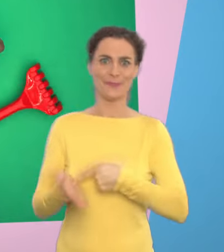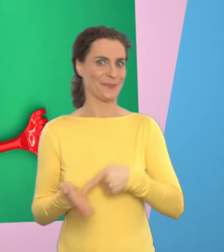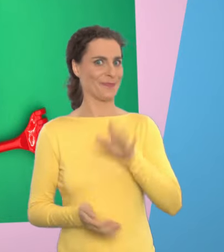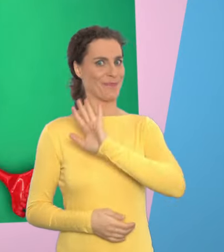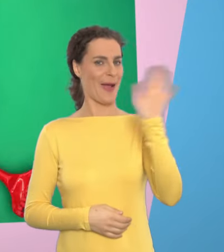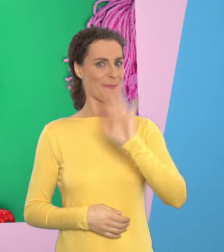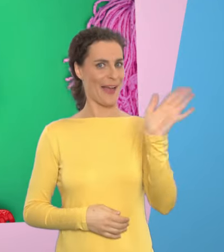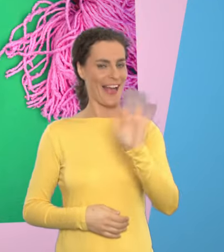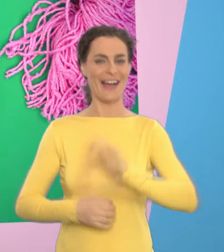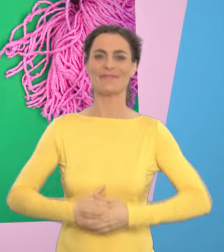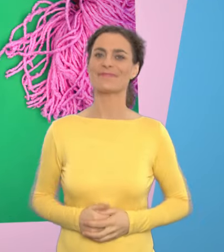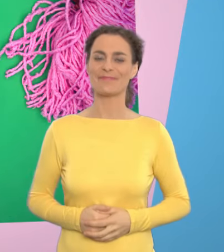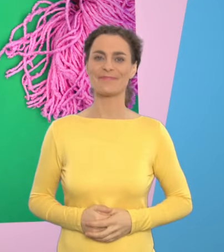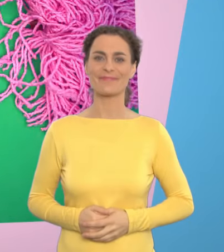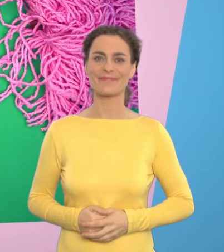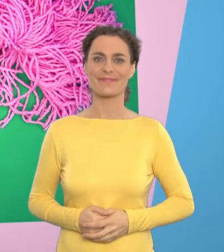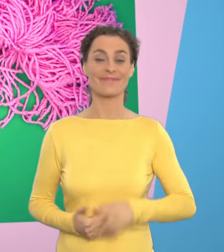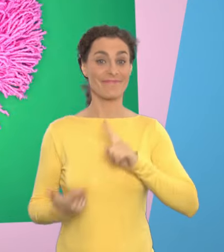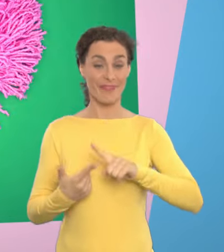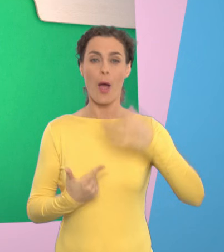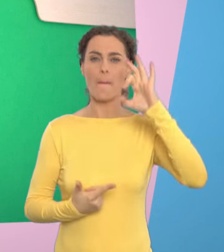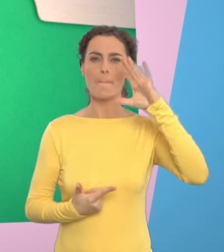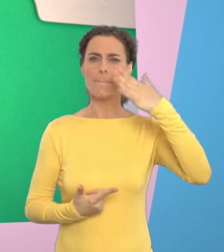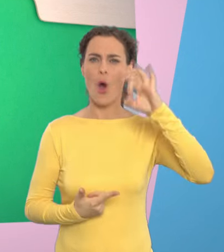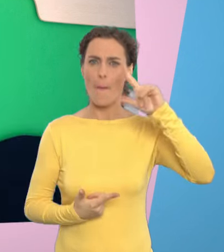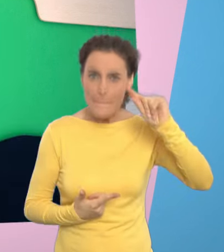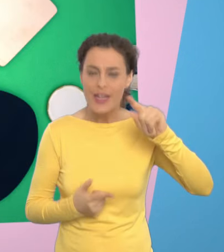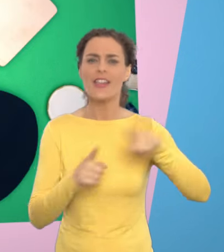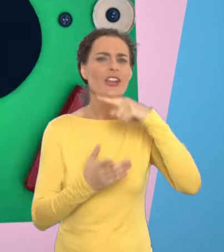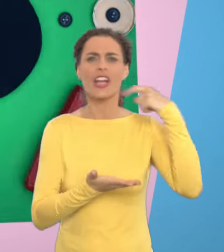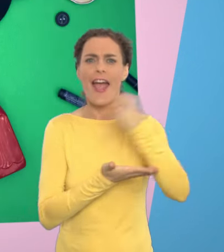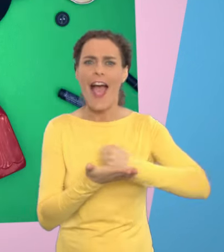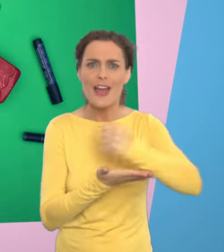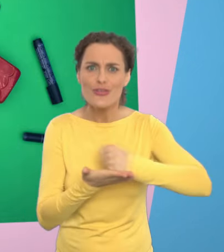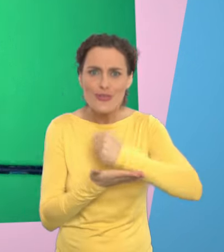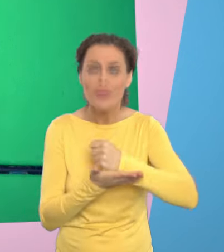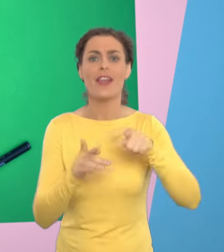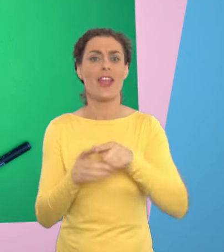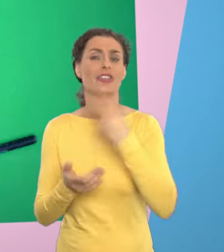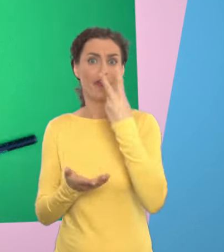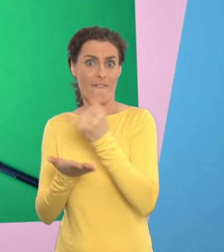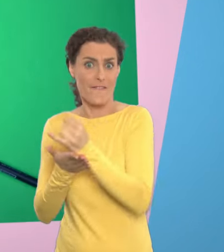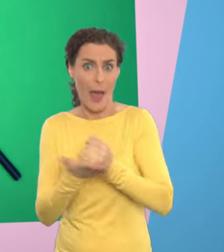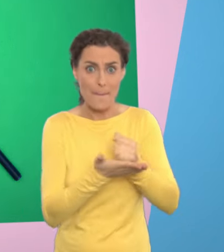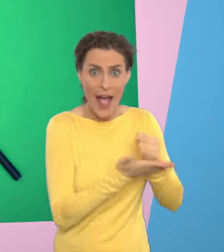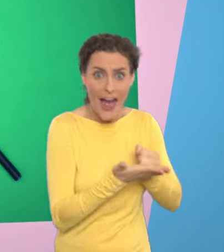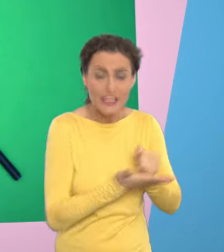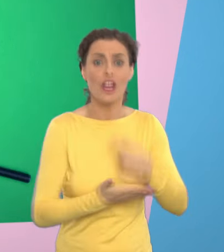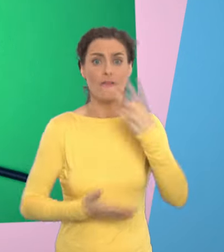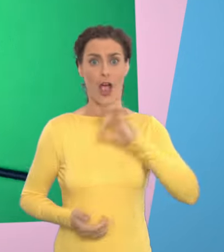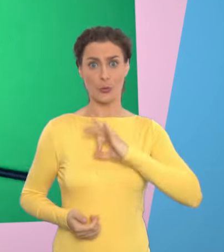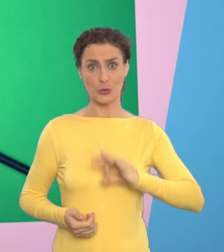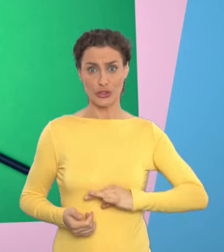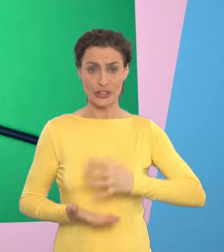Jaś poduszka, oto ja, pa pa! Mop do mycia weź od mamy. Ketchup w kuchni stoi. Potem jeszcze dwa flamastry,